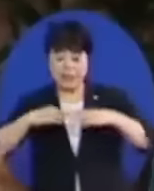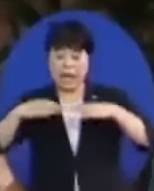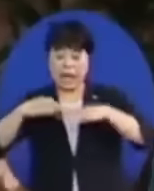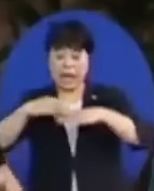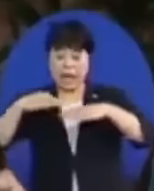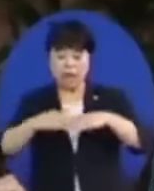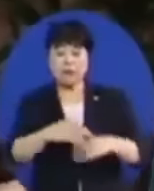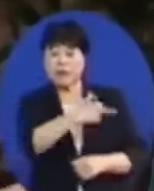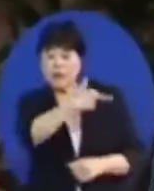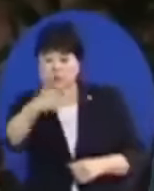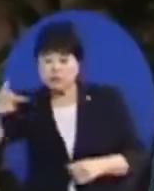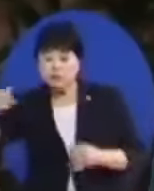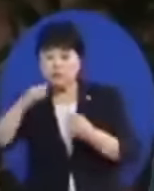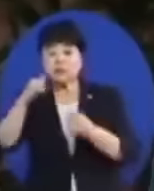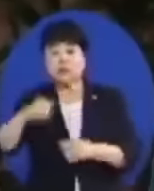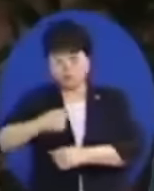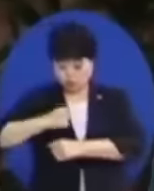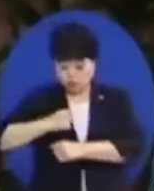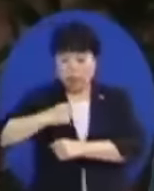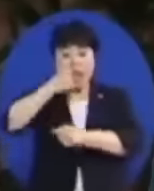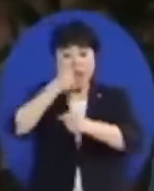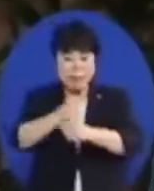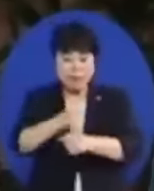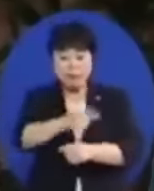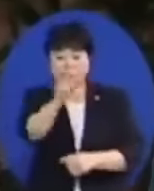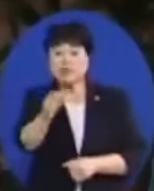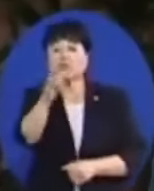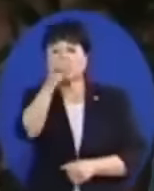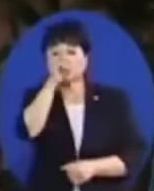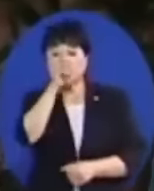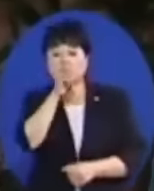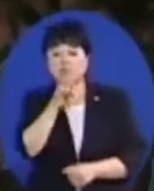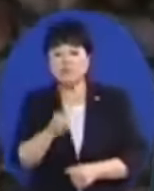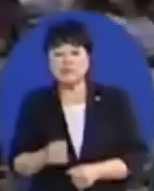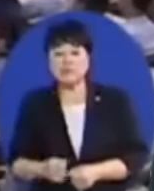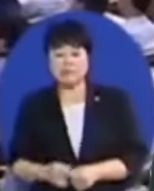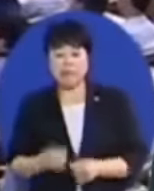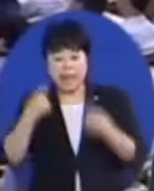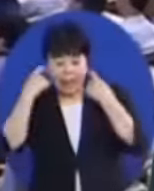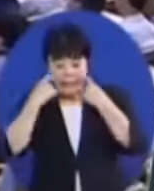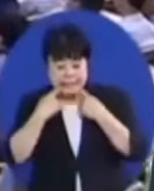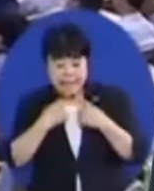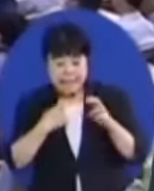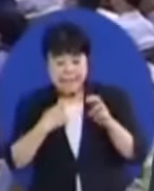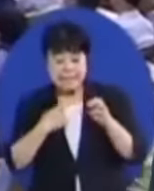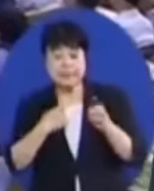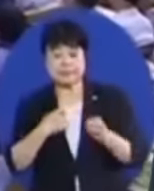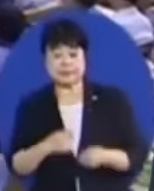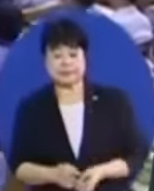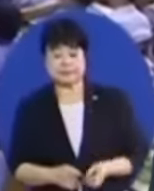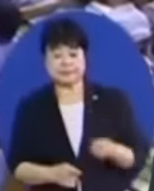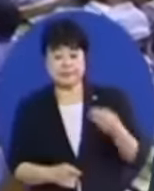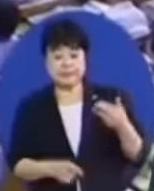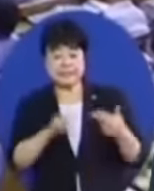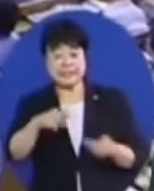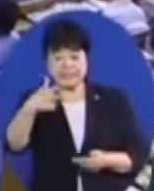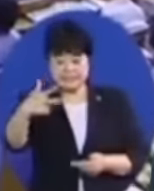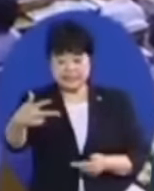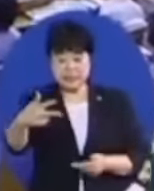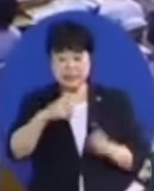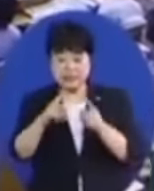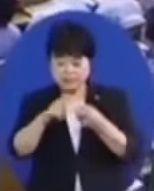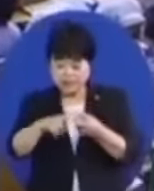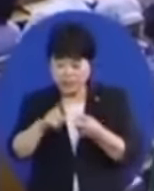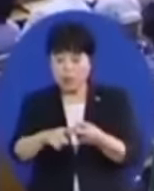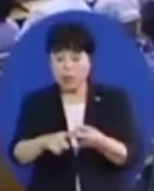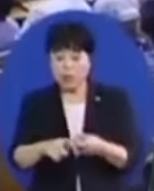큰 군대가 되었다는 기록인 것입니다. 에스겔 37장 7절로 10절에 예, 내가 명령을 따라 대언하니 대언할